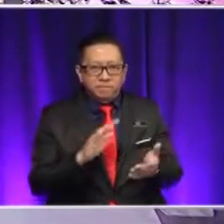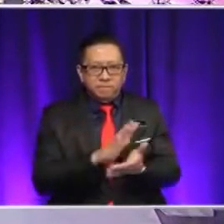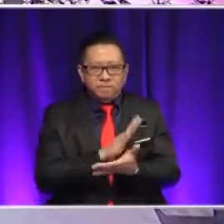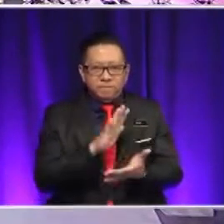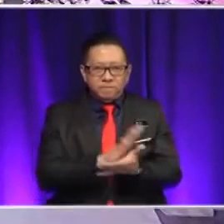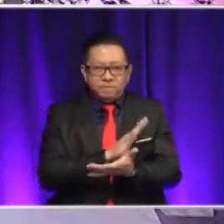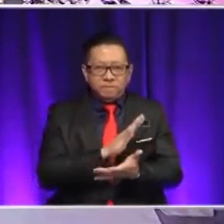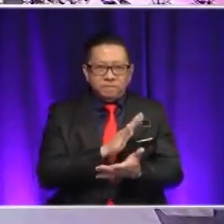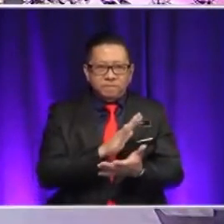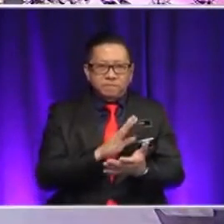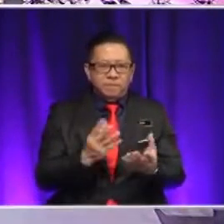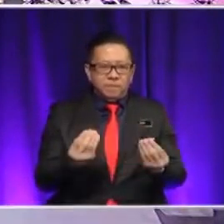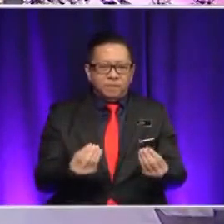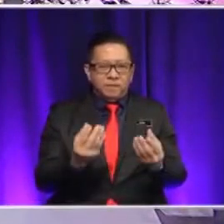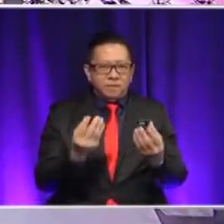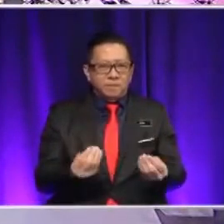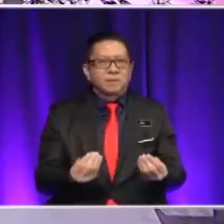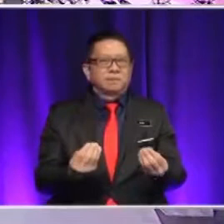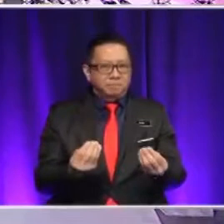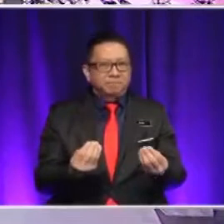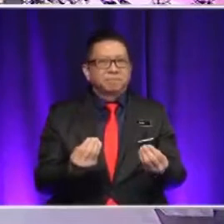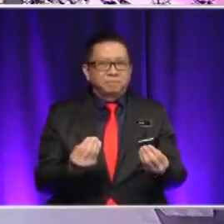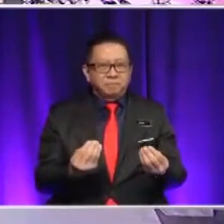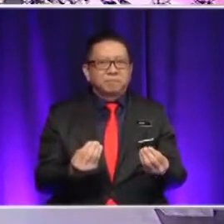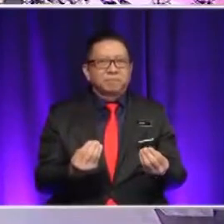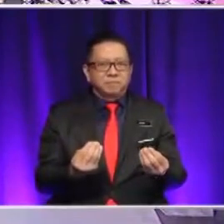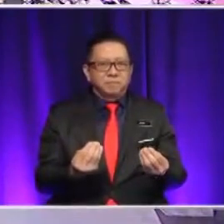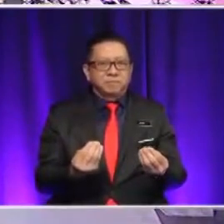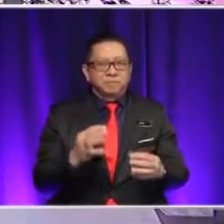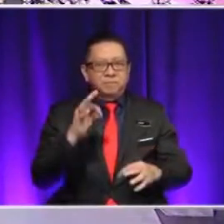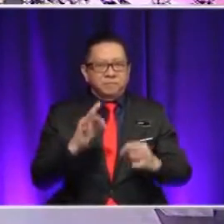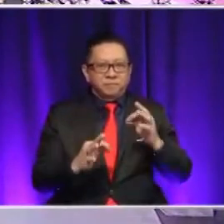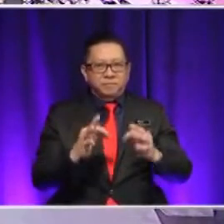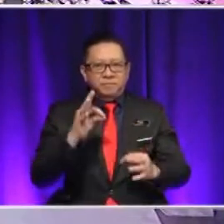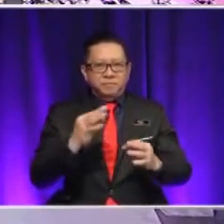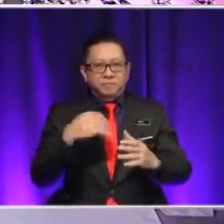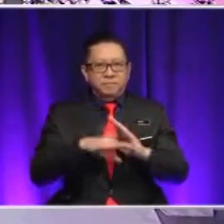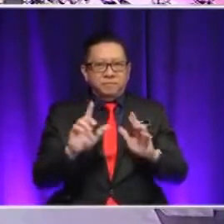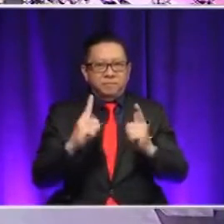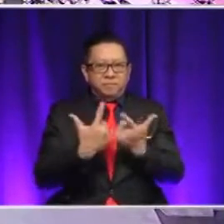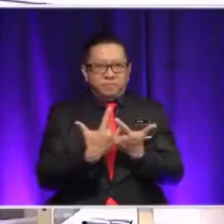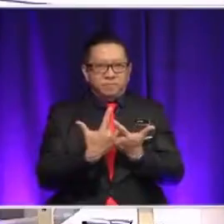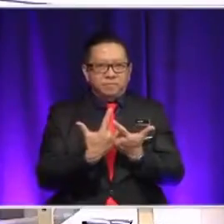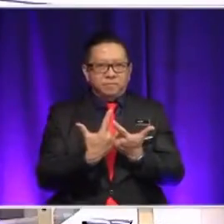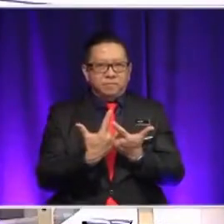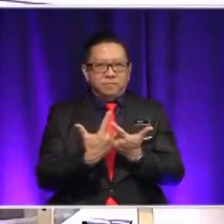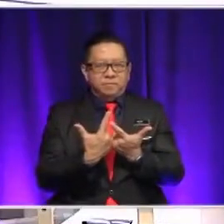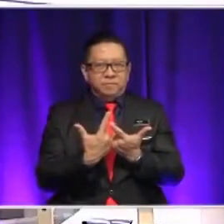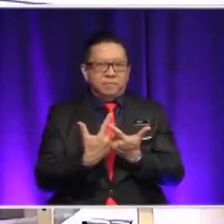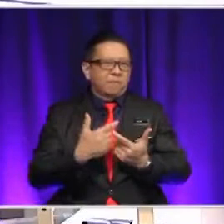ah lembab masih Lembah Betul mbak Oki kalo KT dalam kelas kita pada kadang kelas suhu